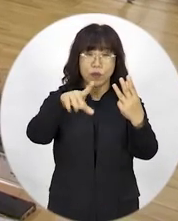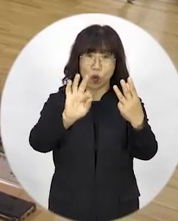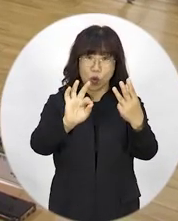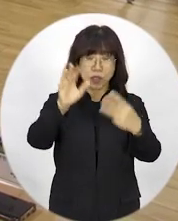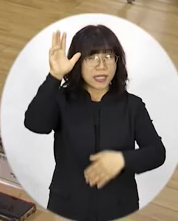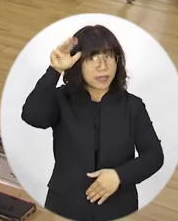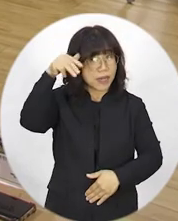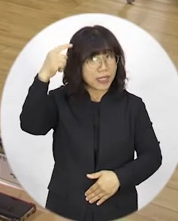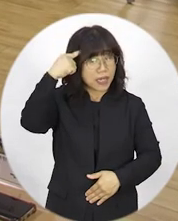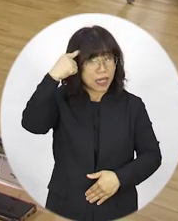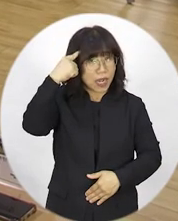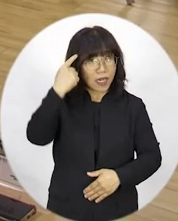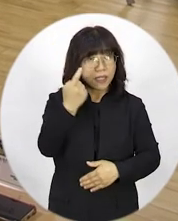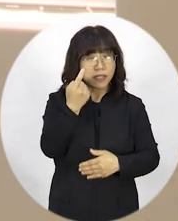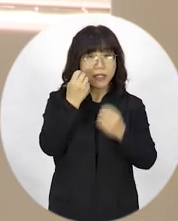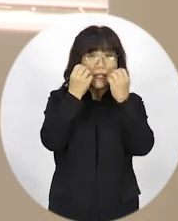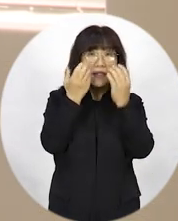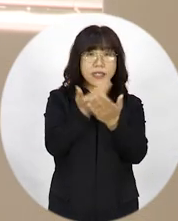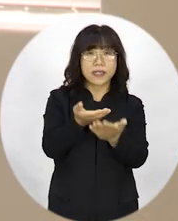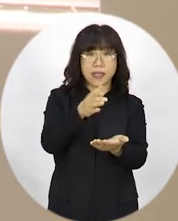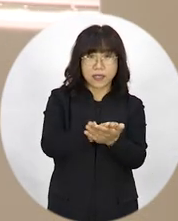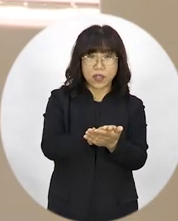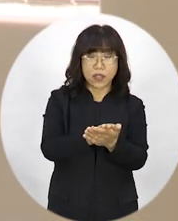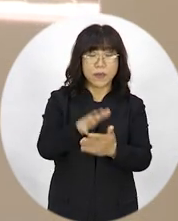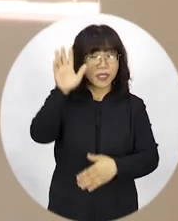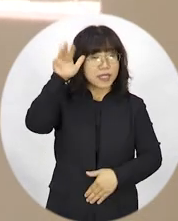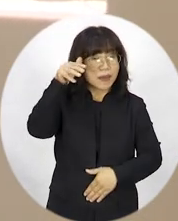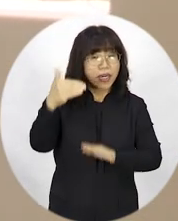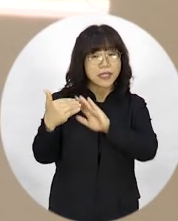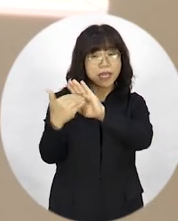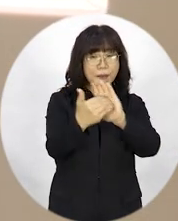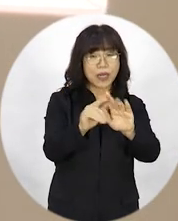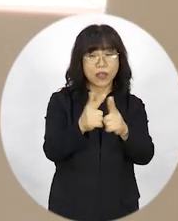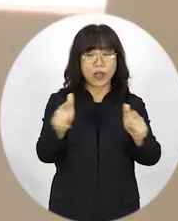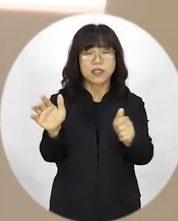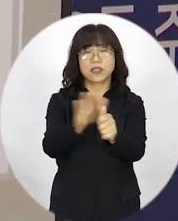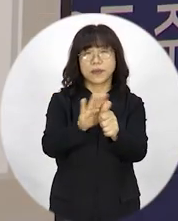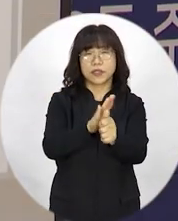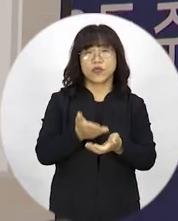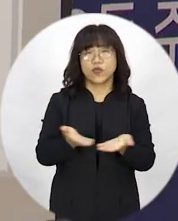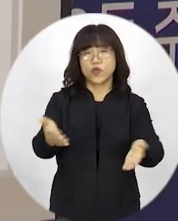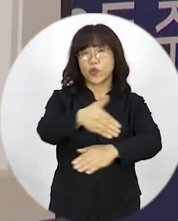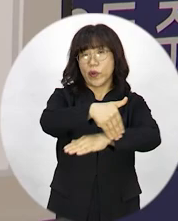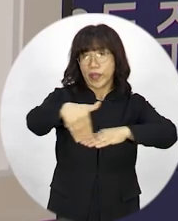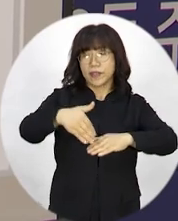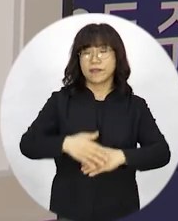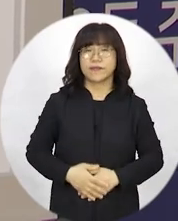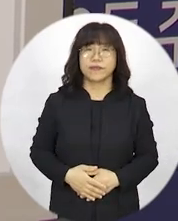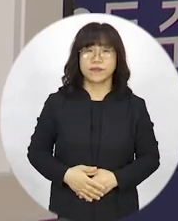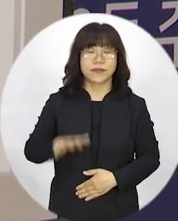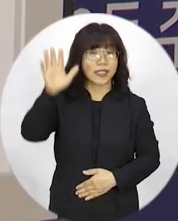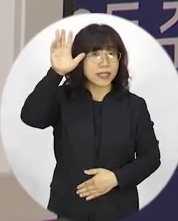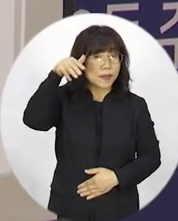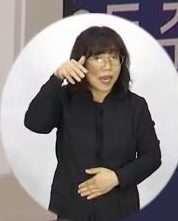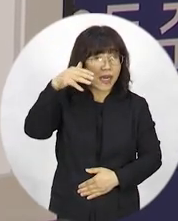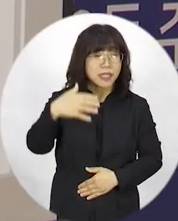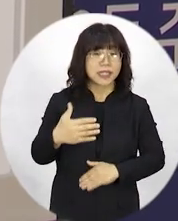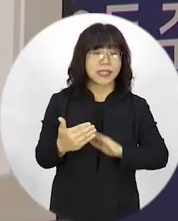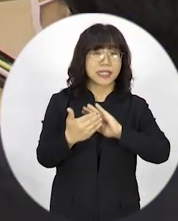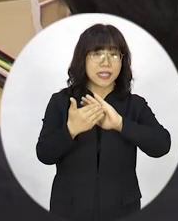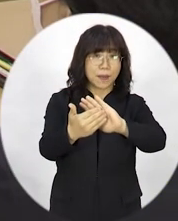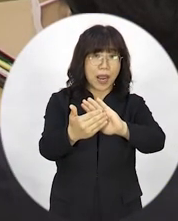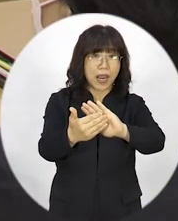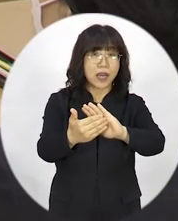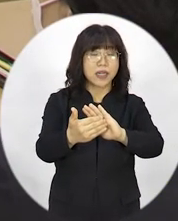등촌 3동은 치매 인식 개선 교육, 치매 선별 검사 등 치매 예방을 위한 서비스를 지원할 예정입니다.